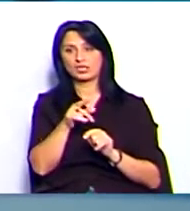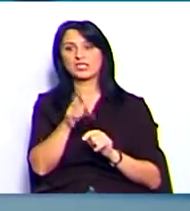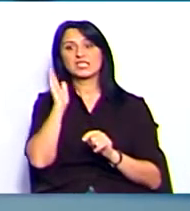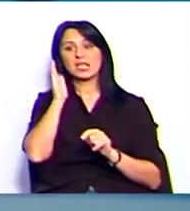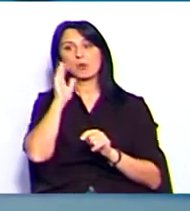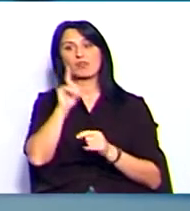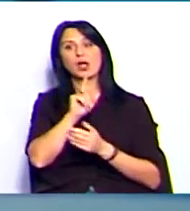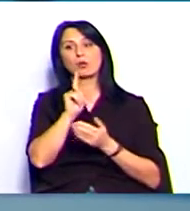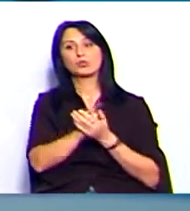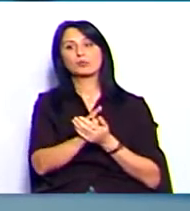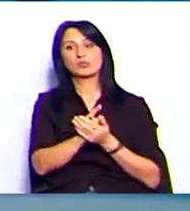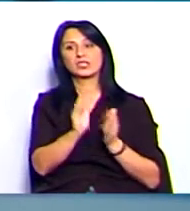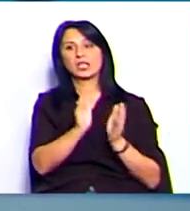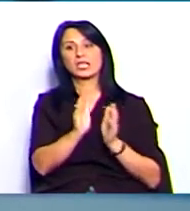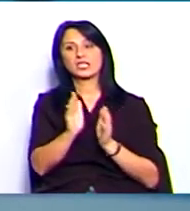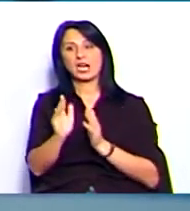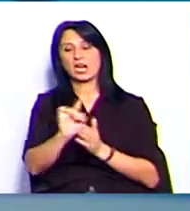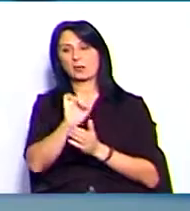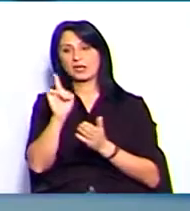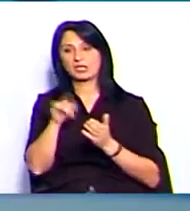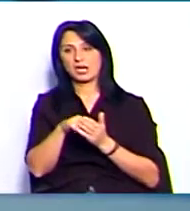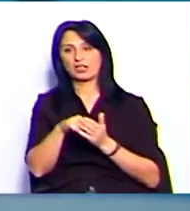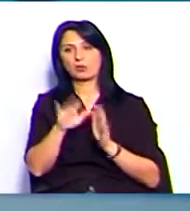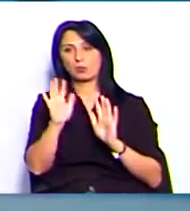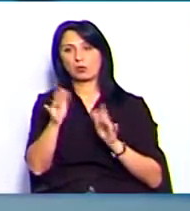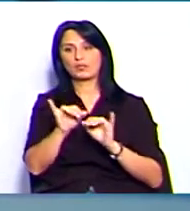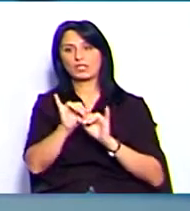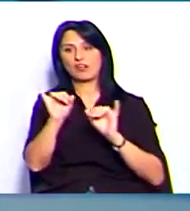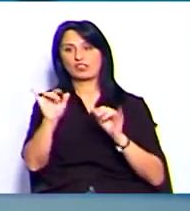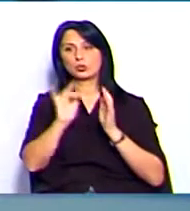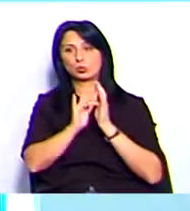და სამომავლოდ აუცილებლად დასალაგებელია ეს საკითხი, რომ მოხდეს განვითარება ტურიზმის.